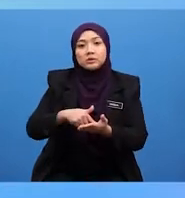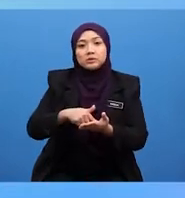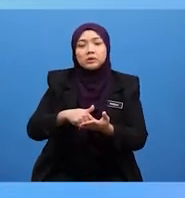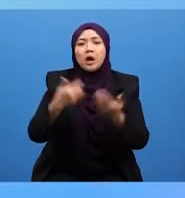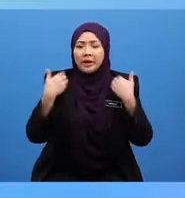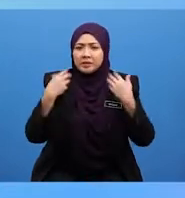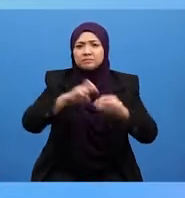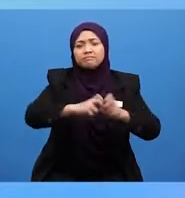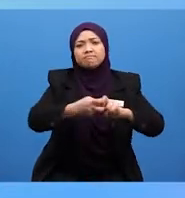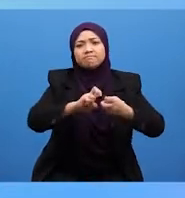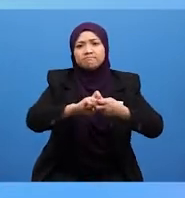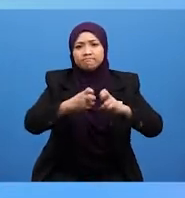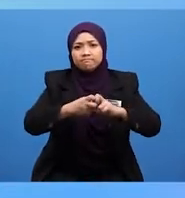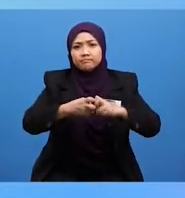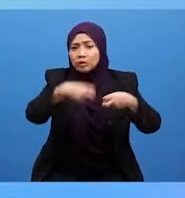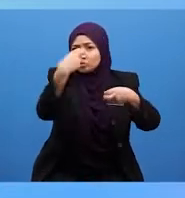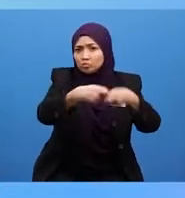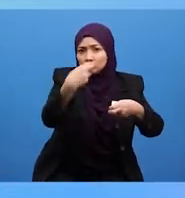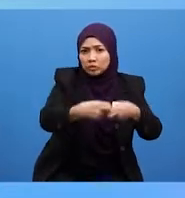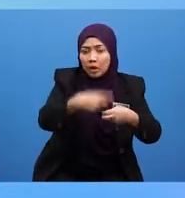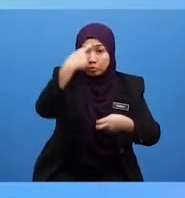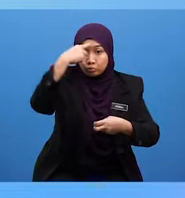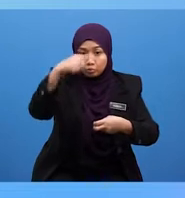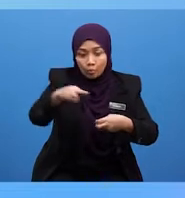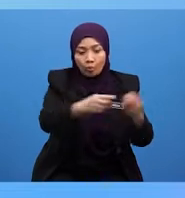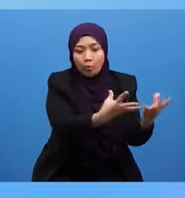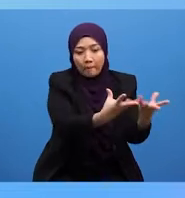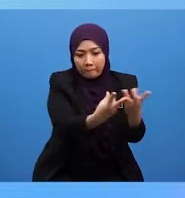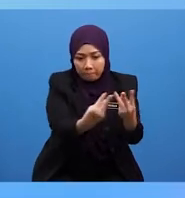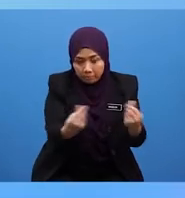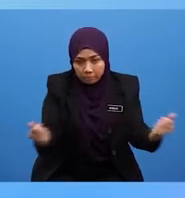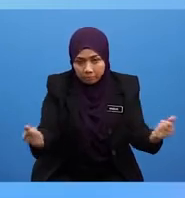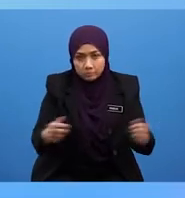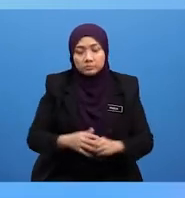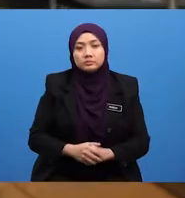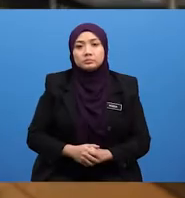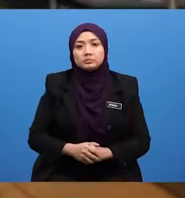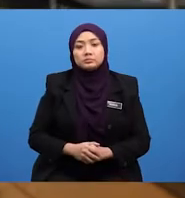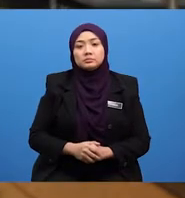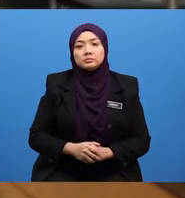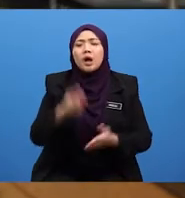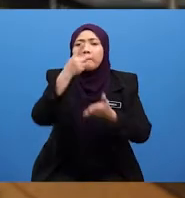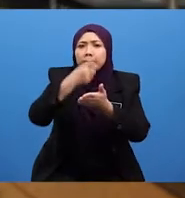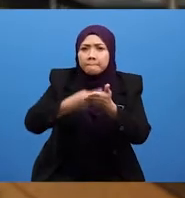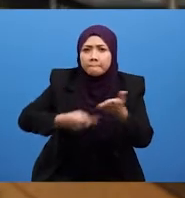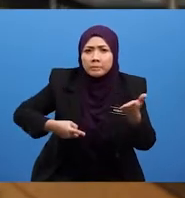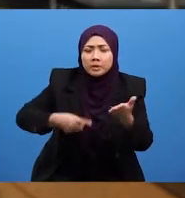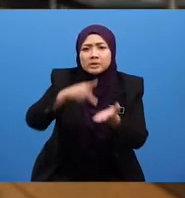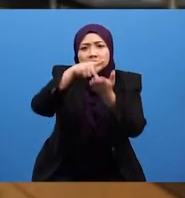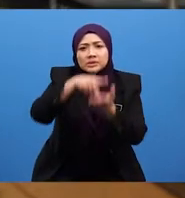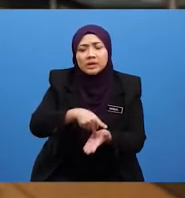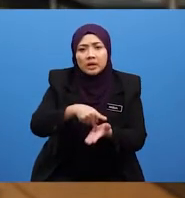yang serius kerana plastik ini tidak dapat diuraikan. Apakah pula kesan